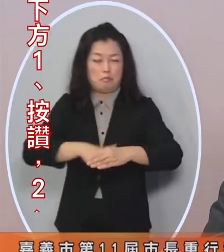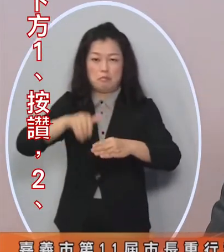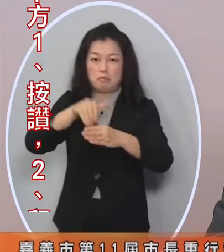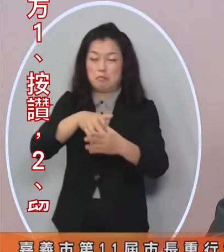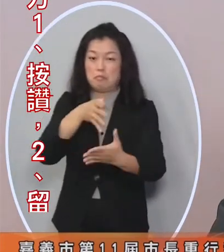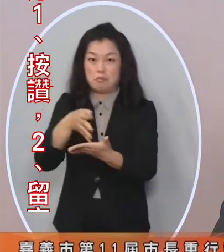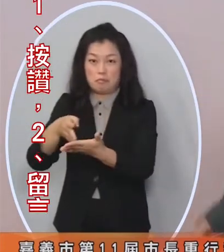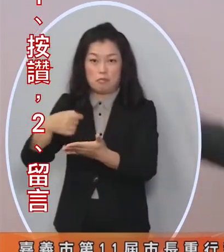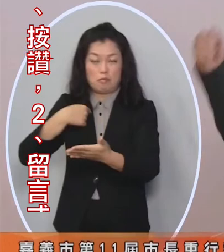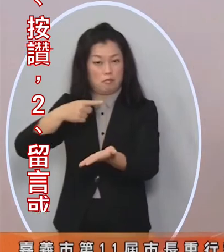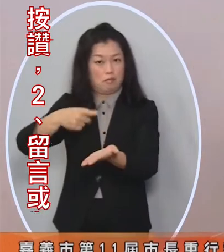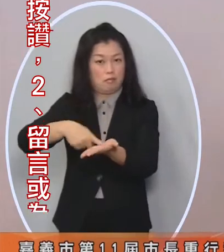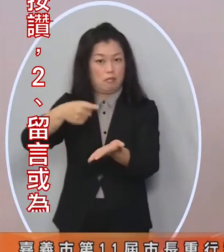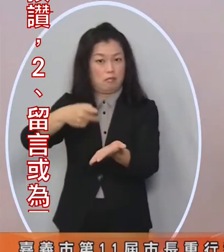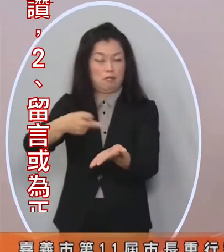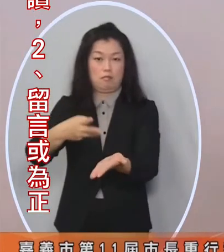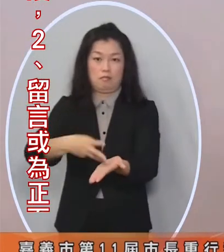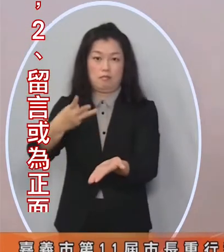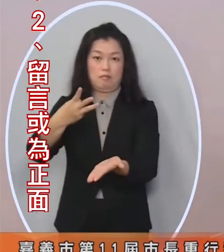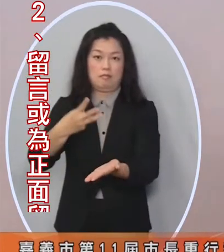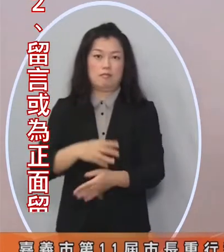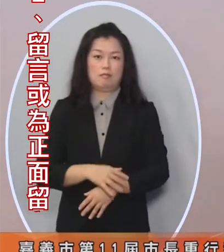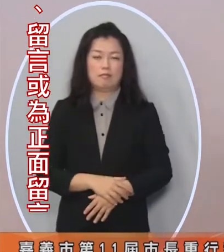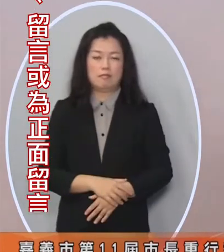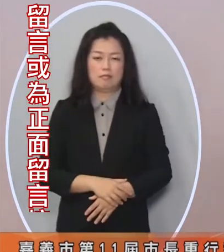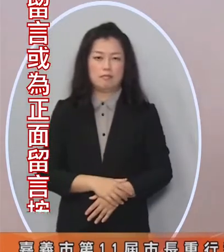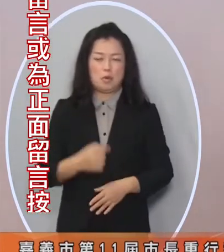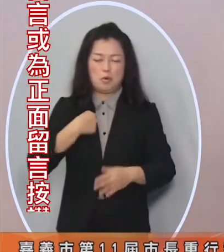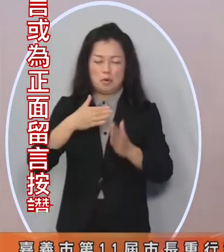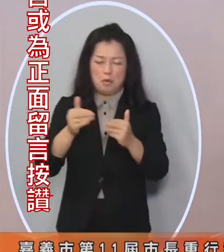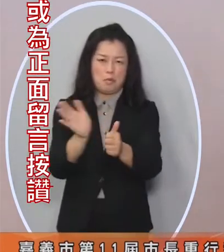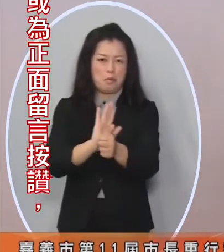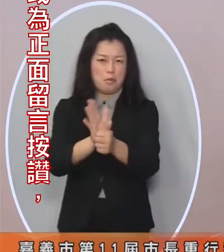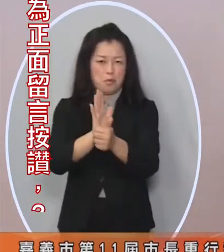啊，吼、哦！你真正做一寡功德啊，